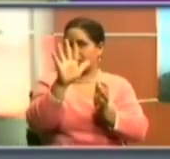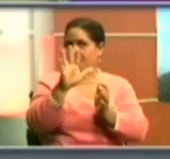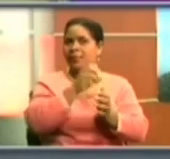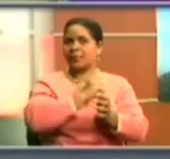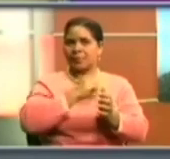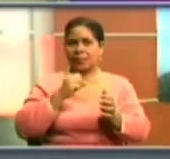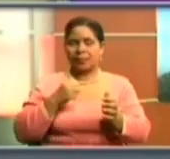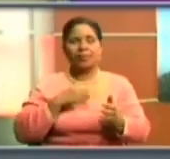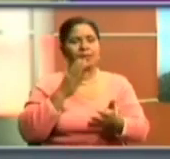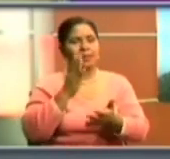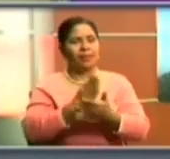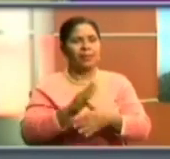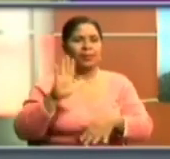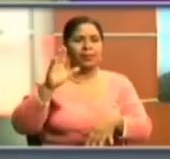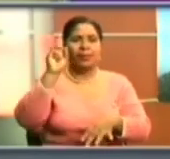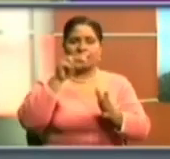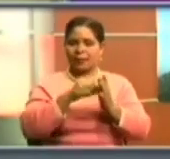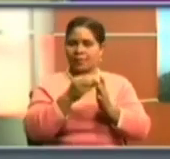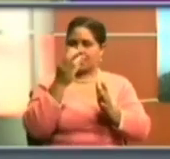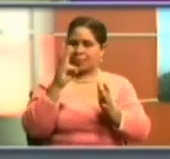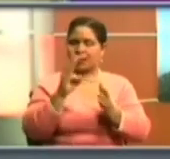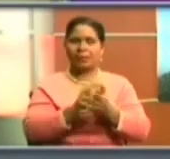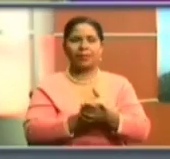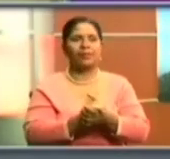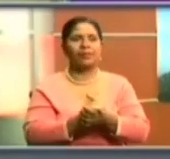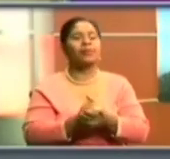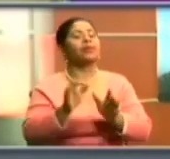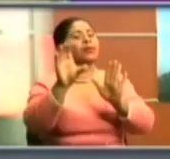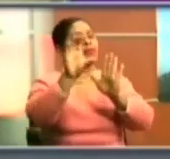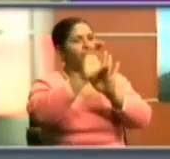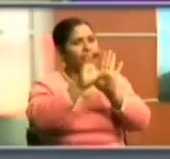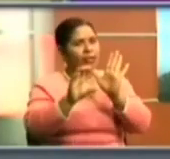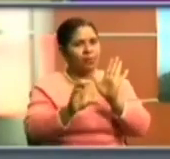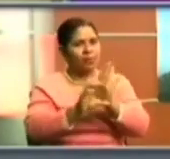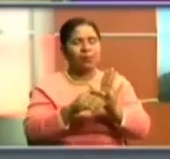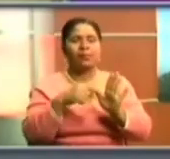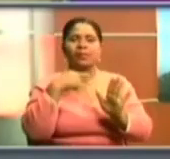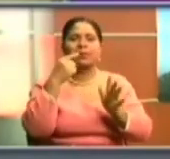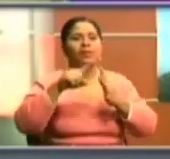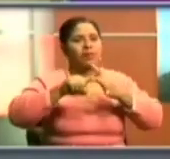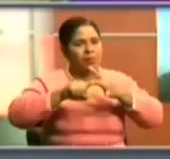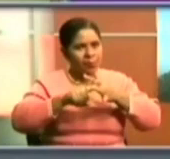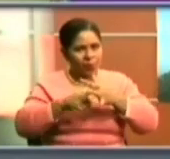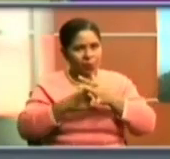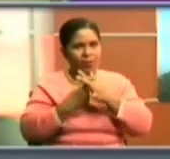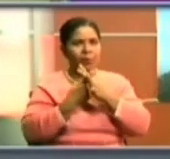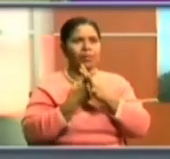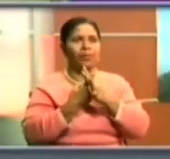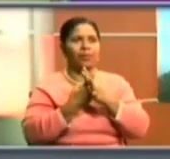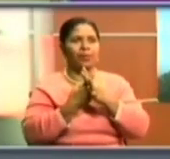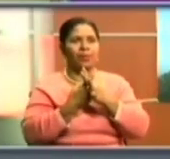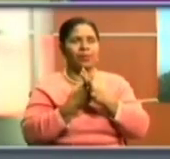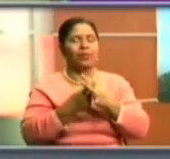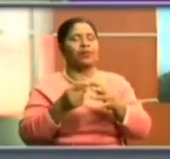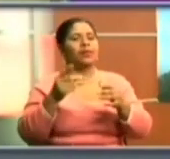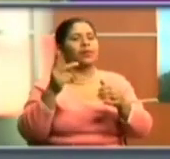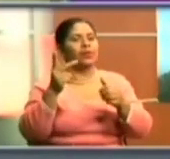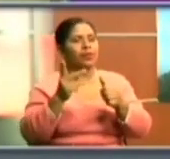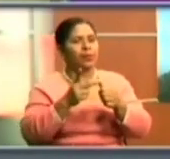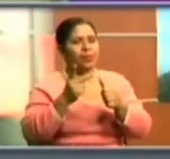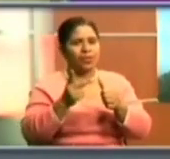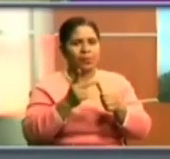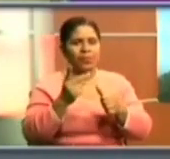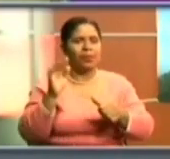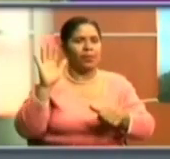2015, yo prêté serment en 2016. Et constitution dit mandat sénateur a commencé à courir à partir du deuxième lundi que le